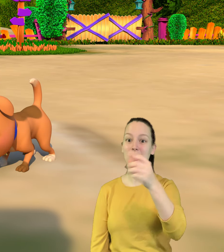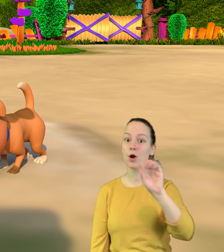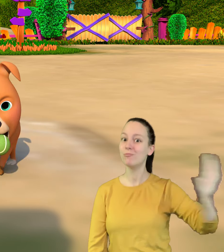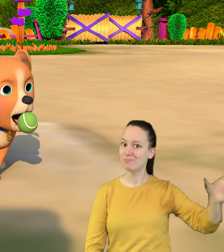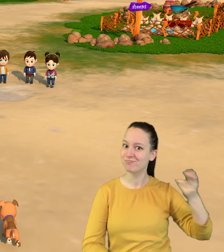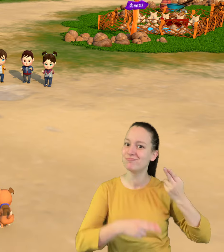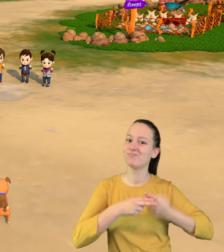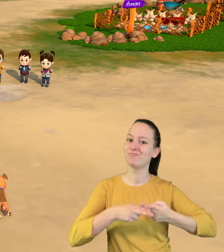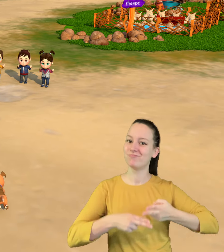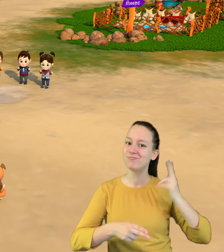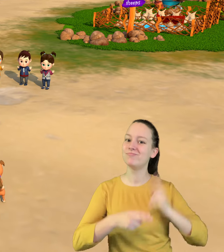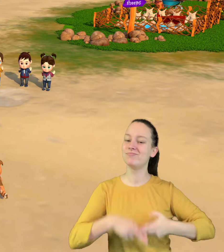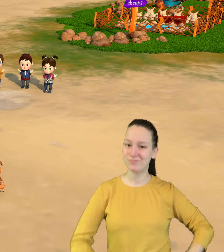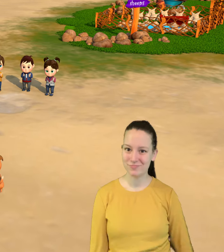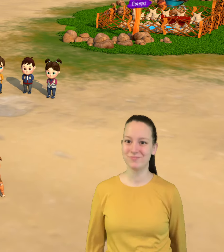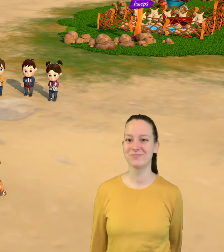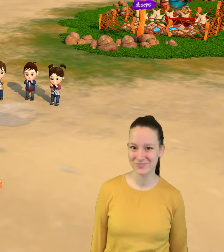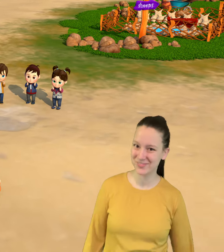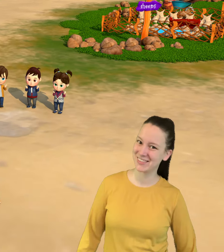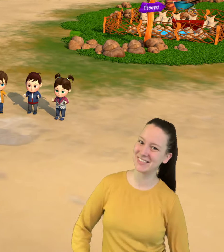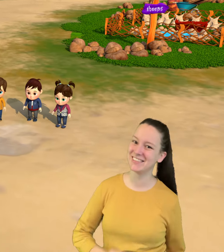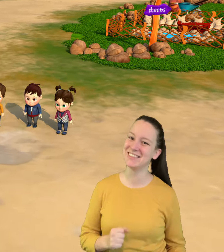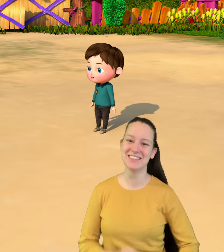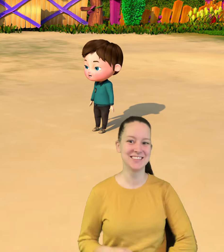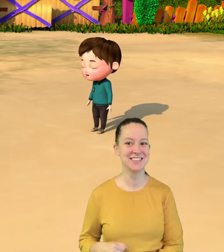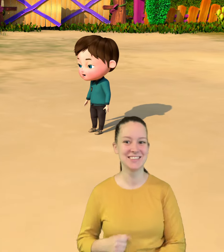inoo名前は